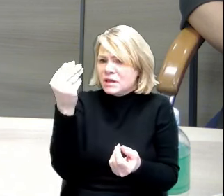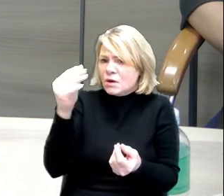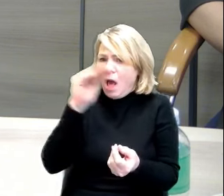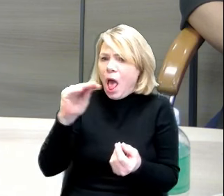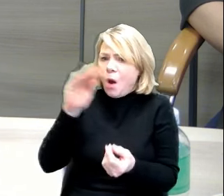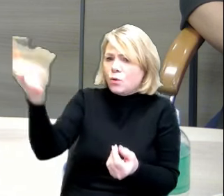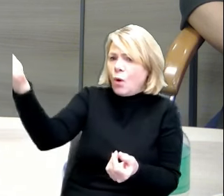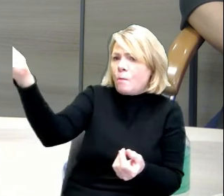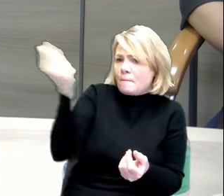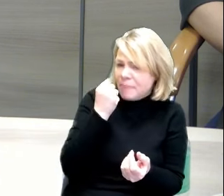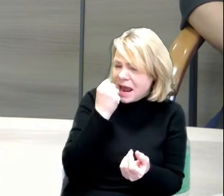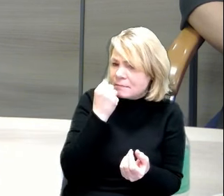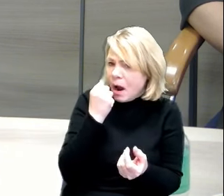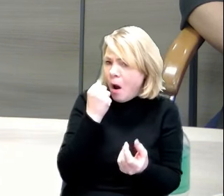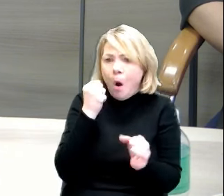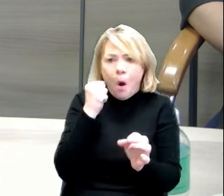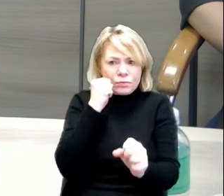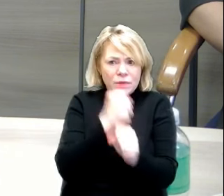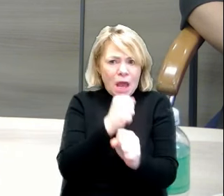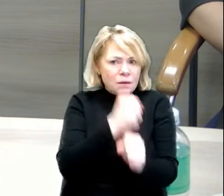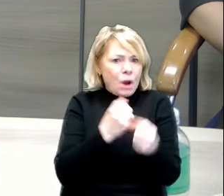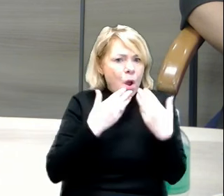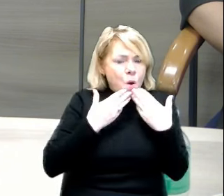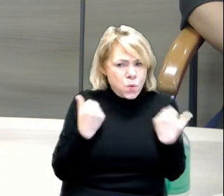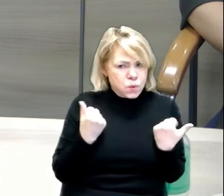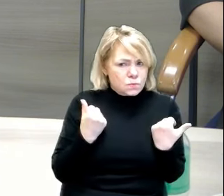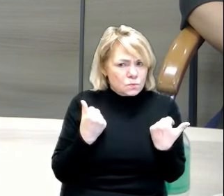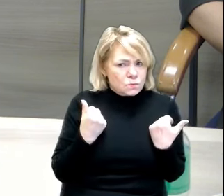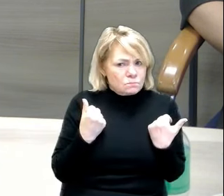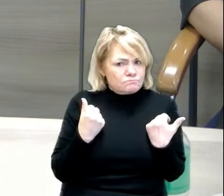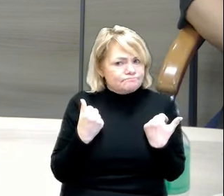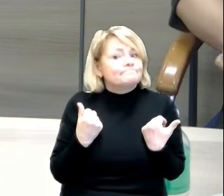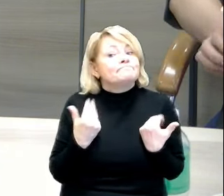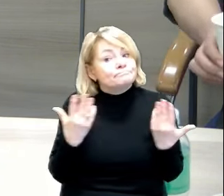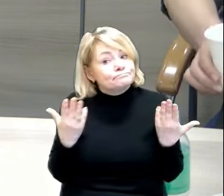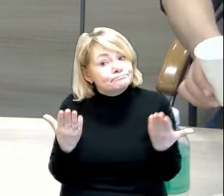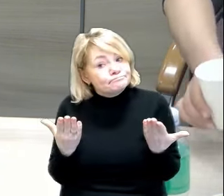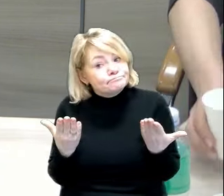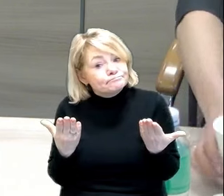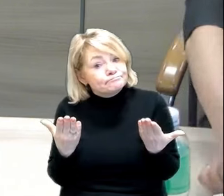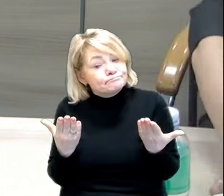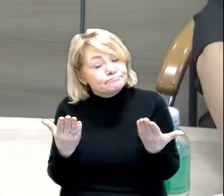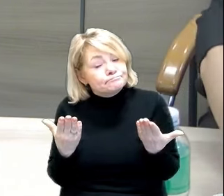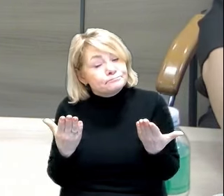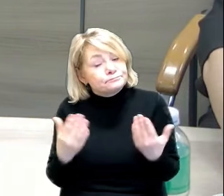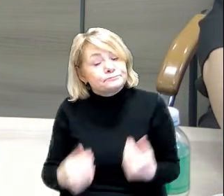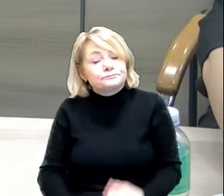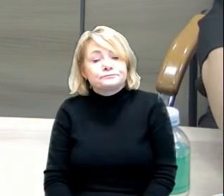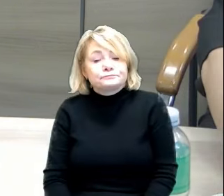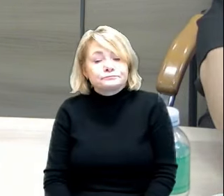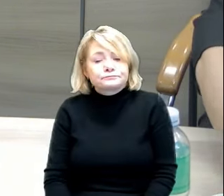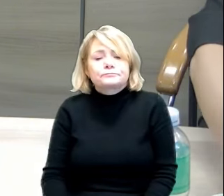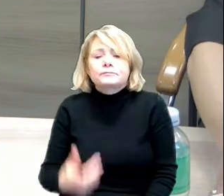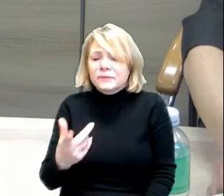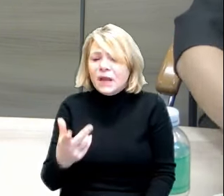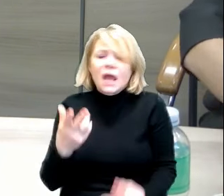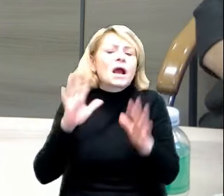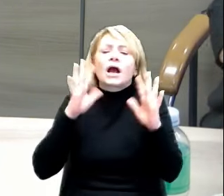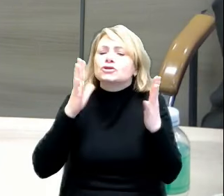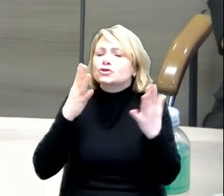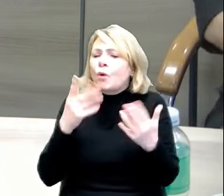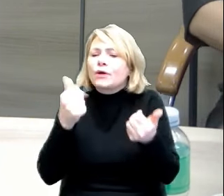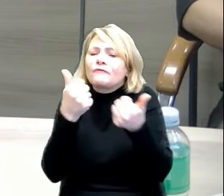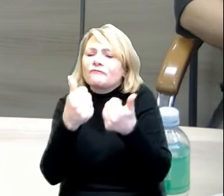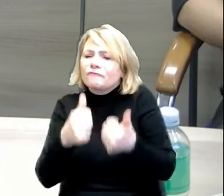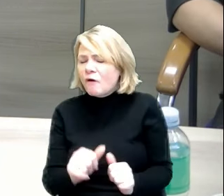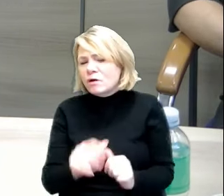darbo iki galo tai čia yra klausimas taip pat tarnybom tai a bendrai kalbant tikrai paieškokit būdo ir varianto ir aš manau kad